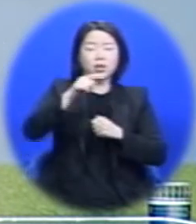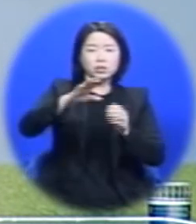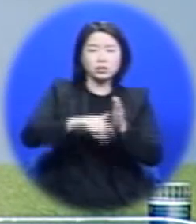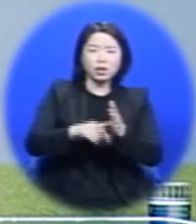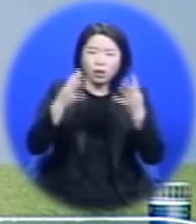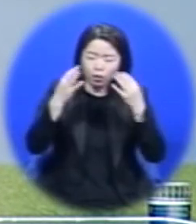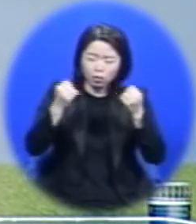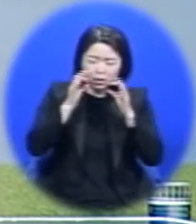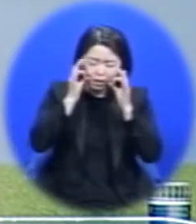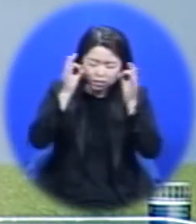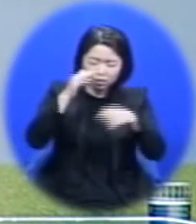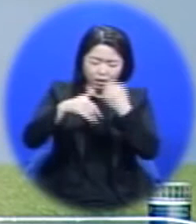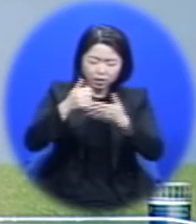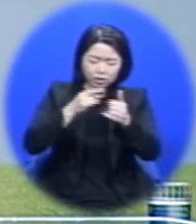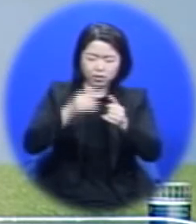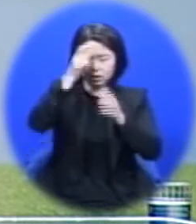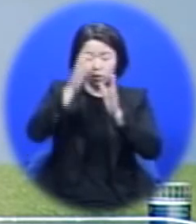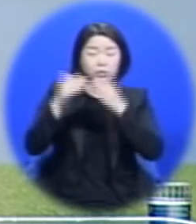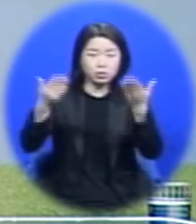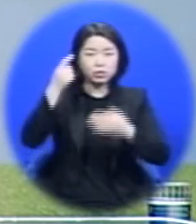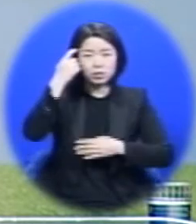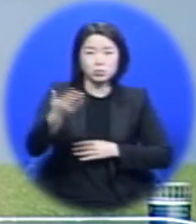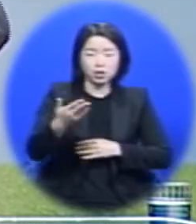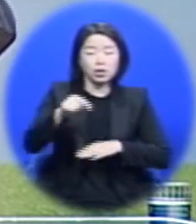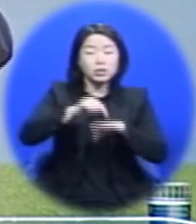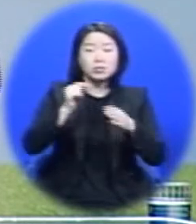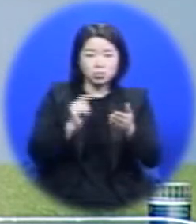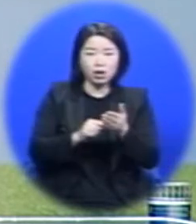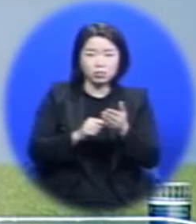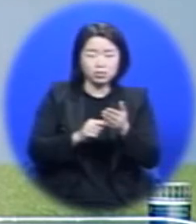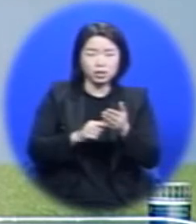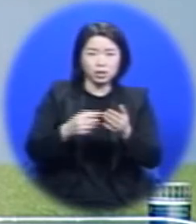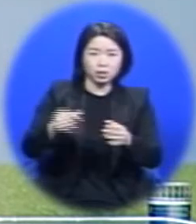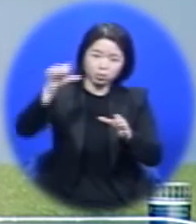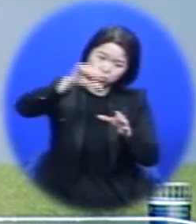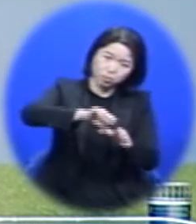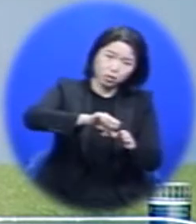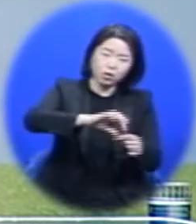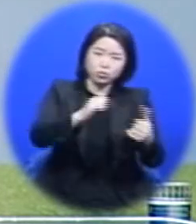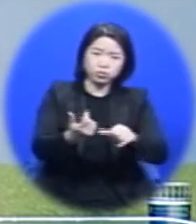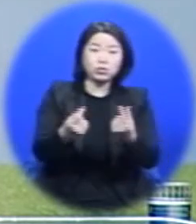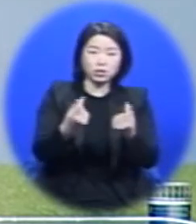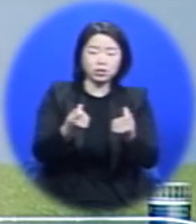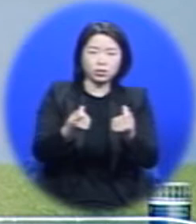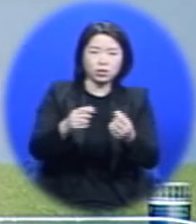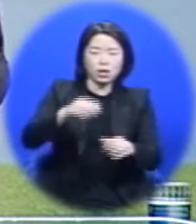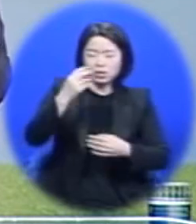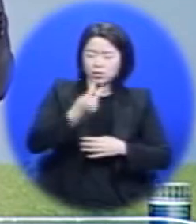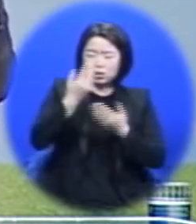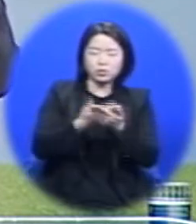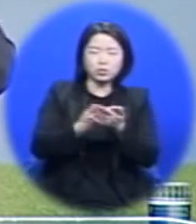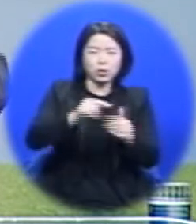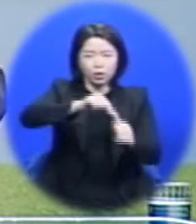그가 얼마나 간절하게 하나님께 기도했겠습니까? 사실 심정을 생각해서 우물에 거꾸로 처박힌 사람이 하나님 살려주세요, 건져주세요,